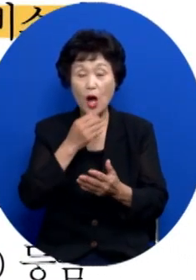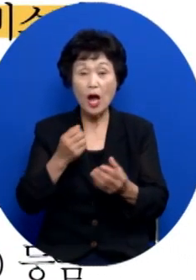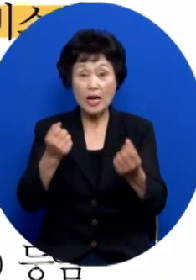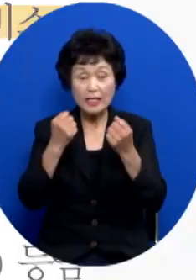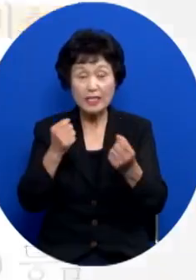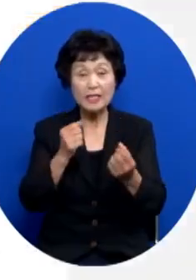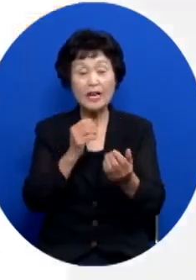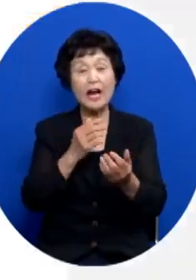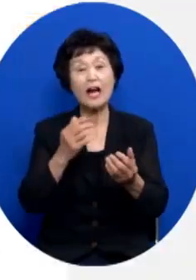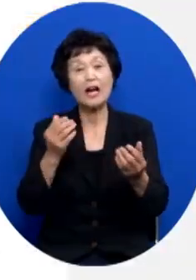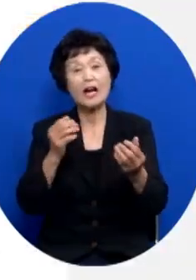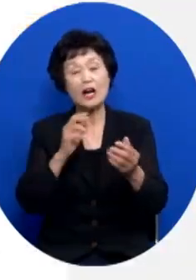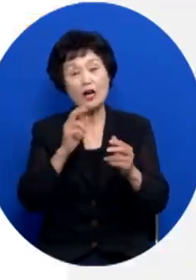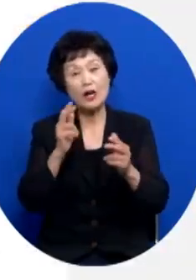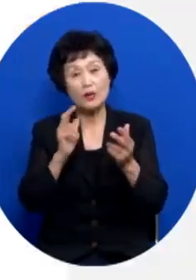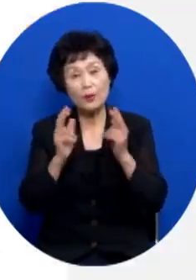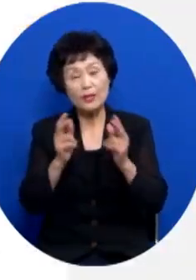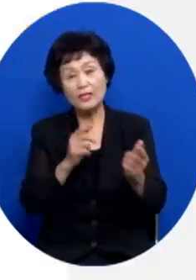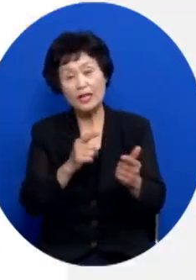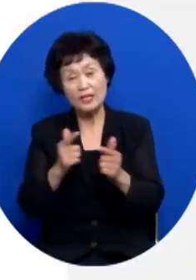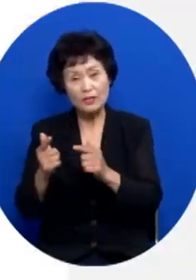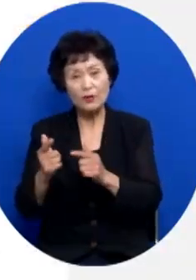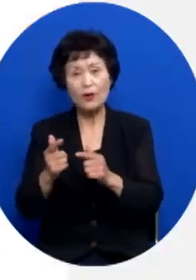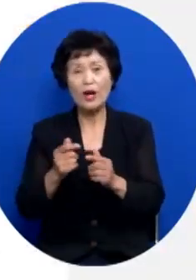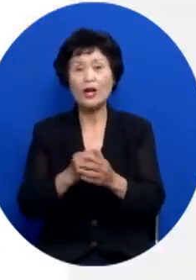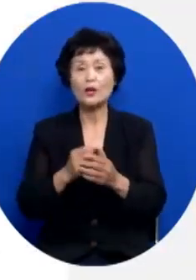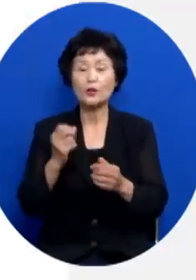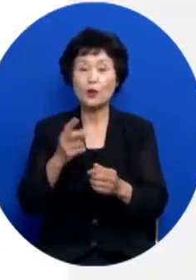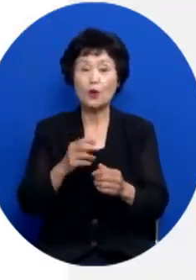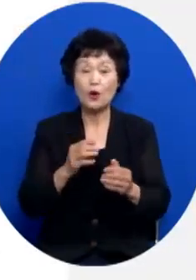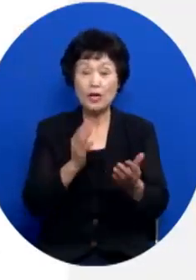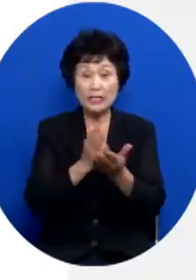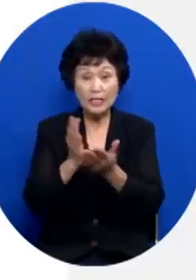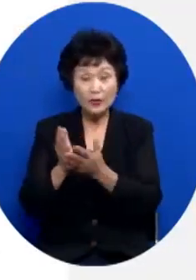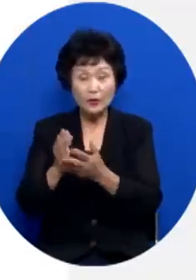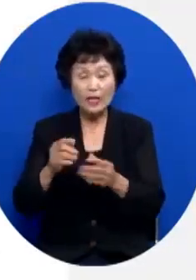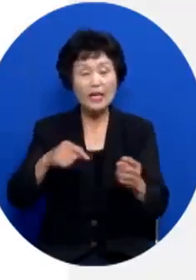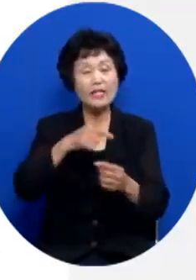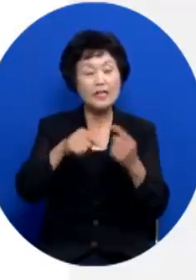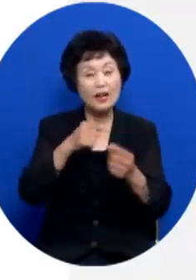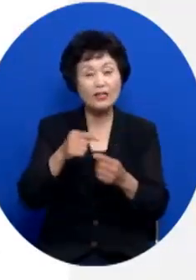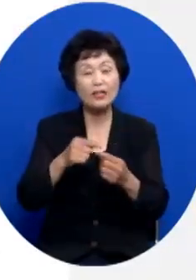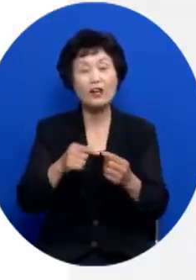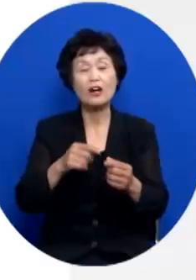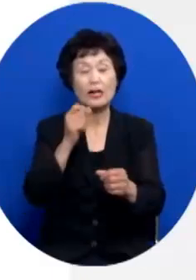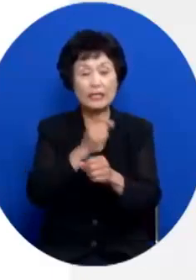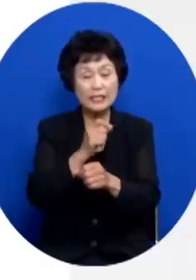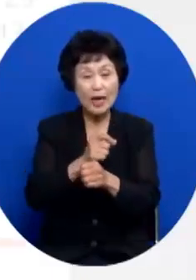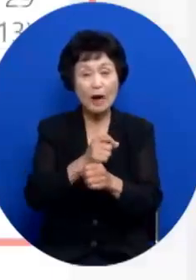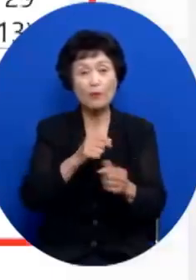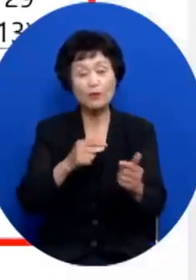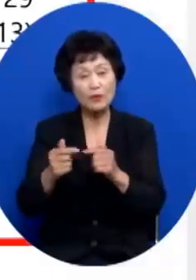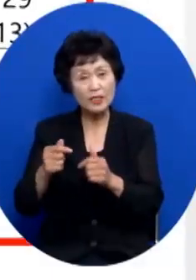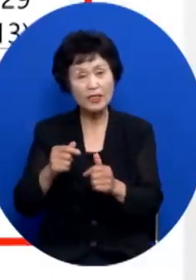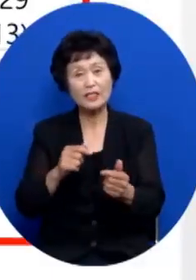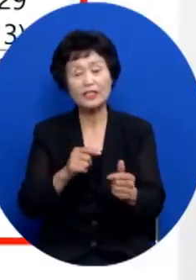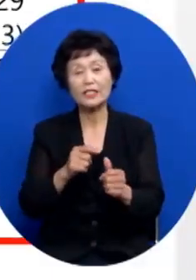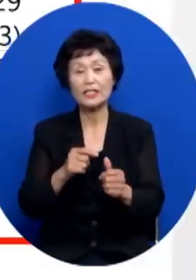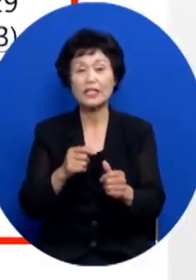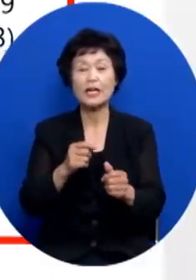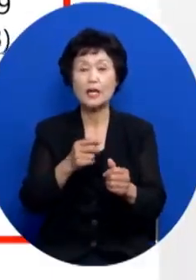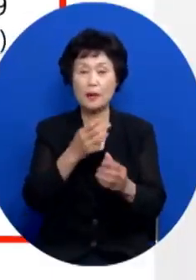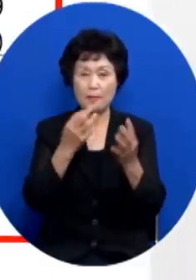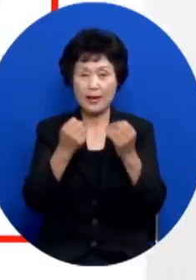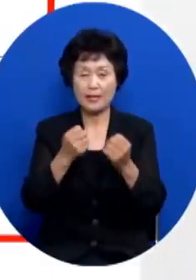사회복지서비스업이 고용과 채용 인원 모두 가장 많았고 직종별로는 경영과 행정, 사무직이 구인과 채용 인원 규모가 가장